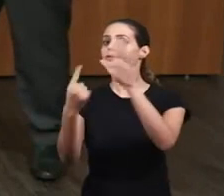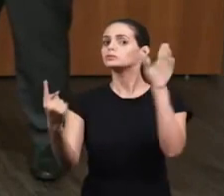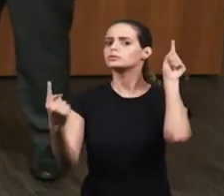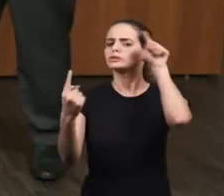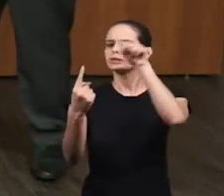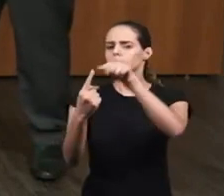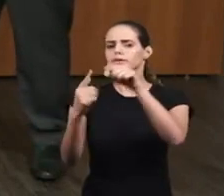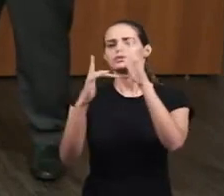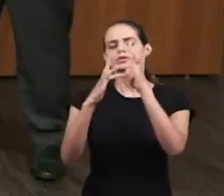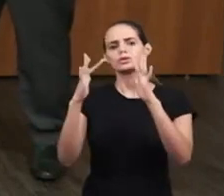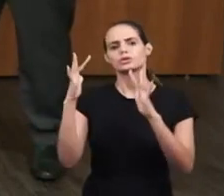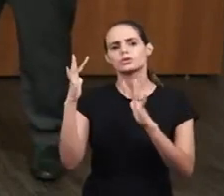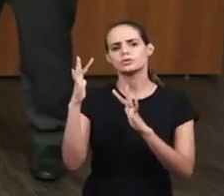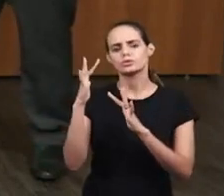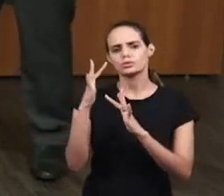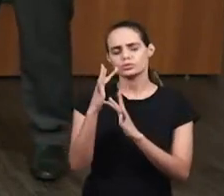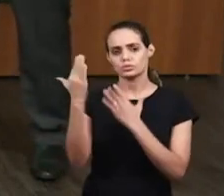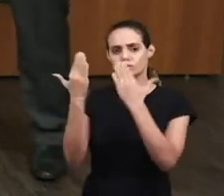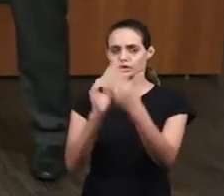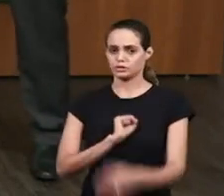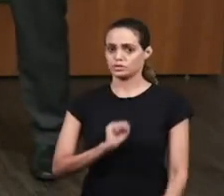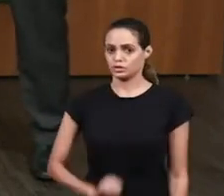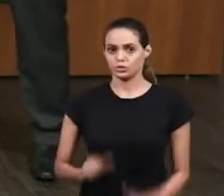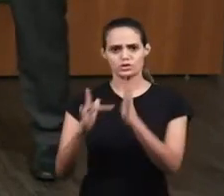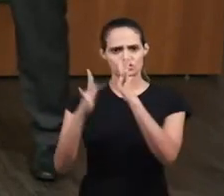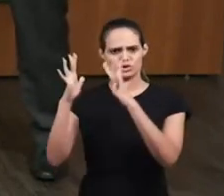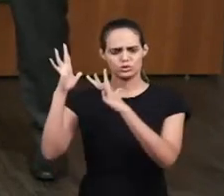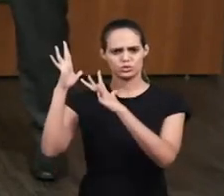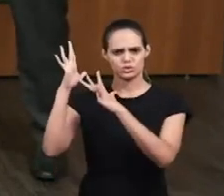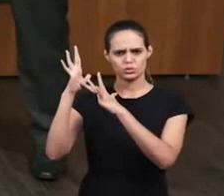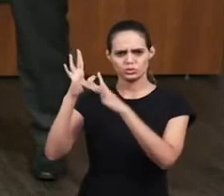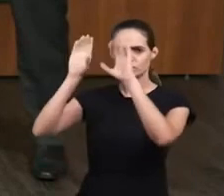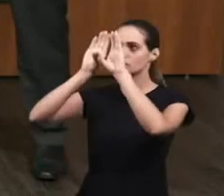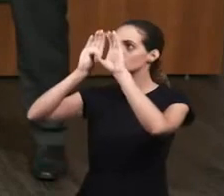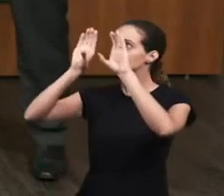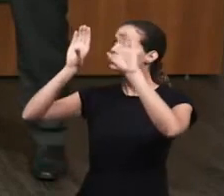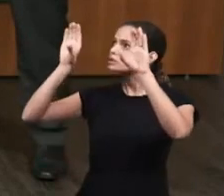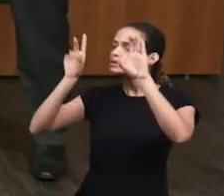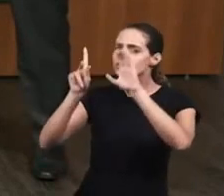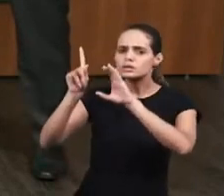das Gericht anstelle des Volkes zu leiden und zeigt